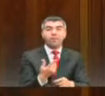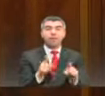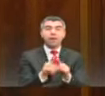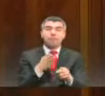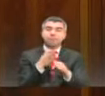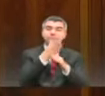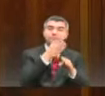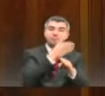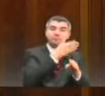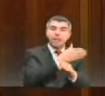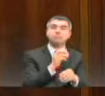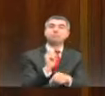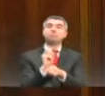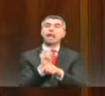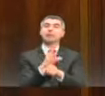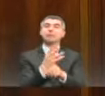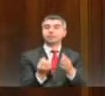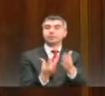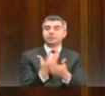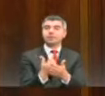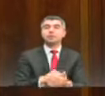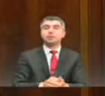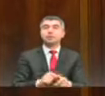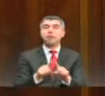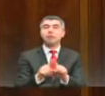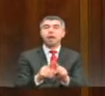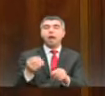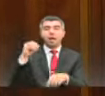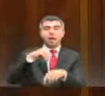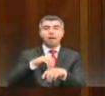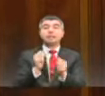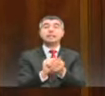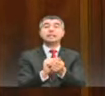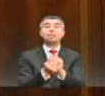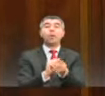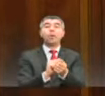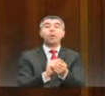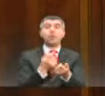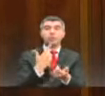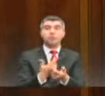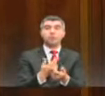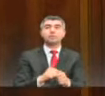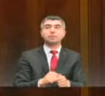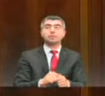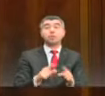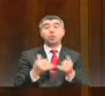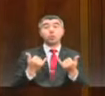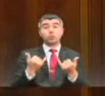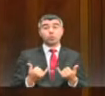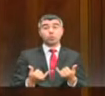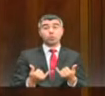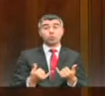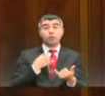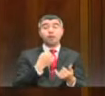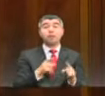التخييم. سنقوم أيضا بتحسين الورج للرياضة وتعزيز الإشعاع الرياضي. اليوم عندنا الاستراتيجية